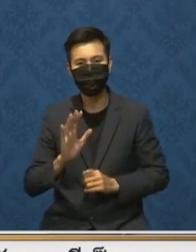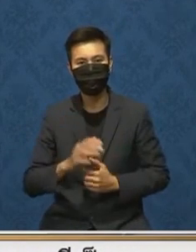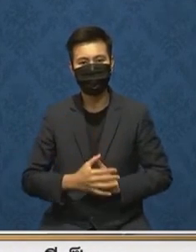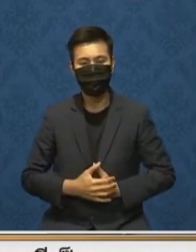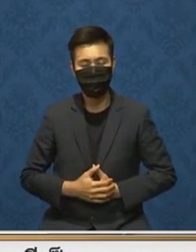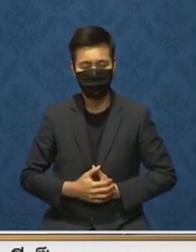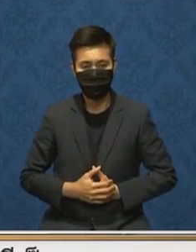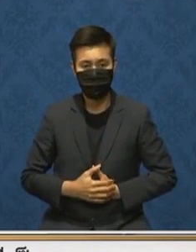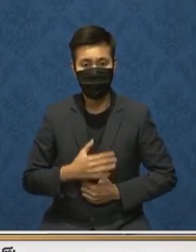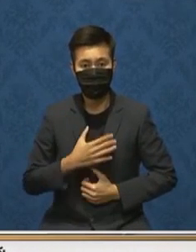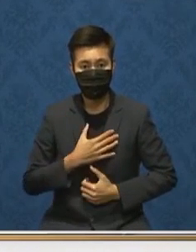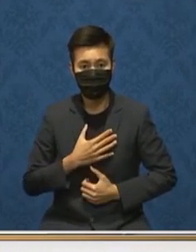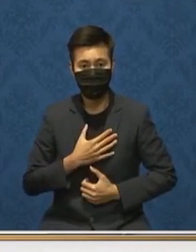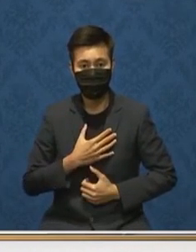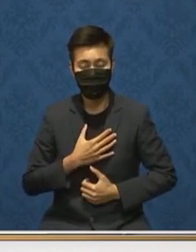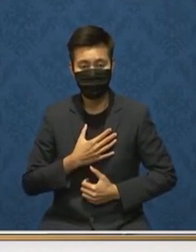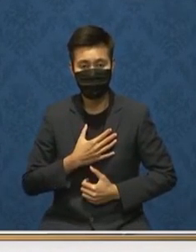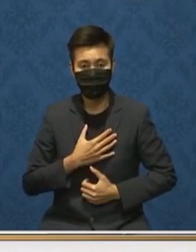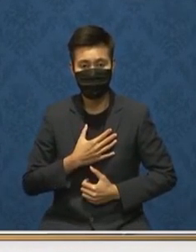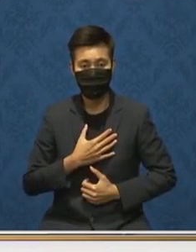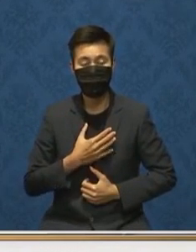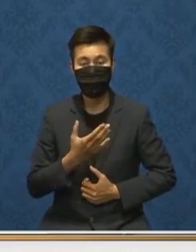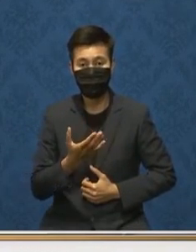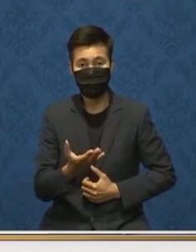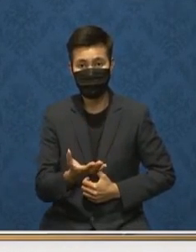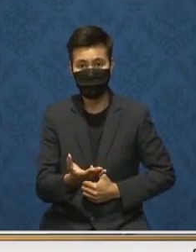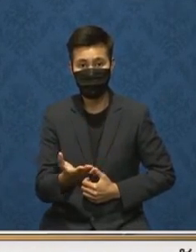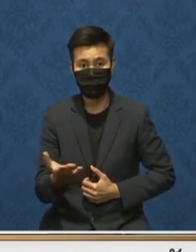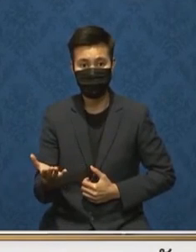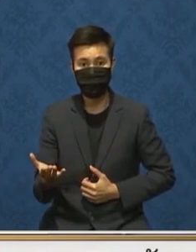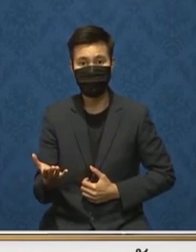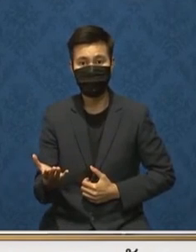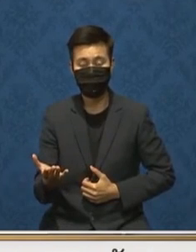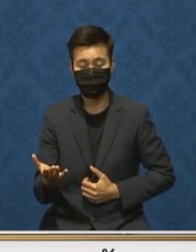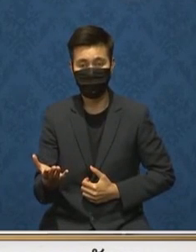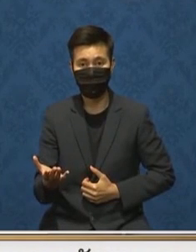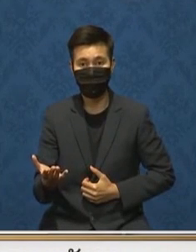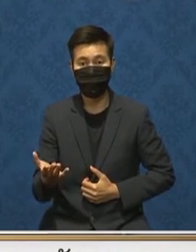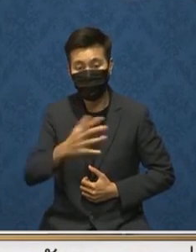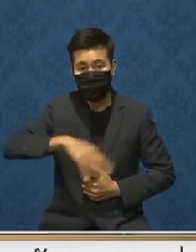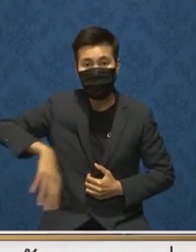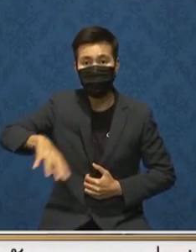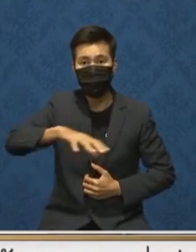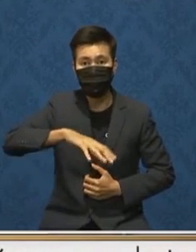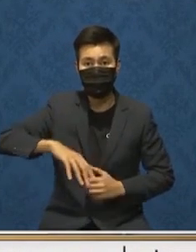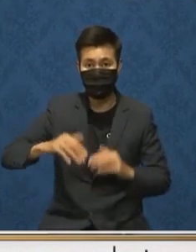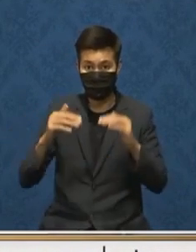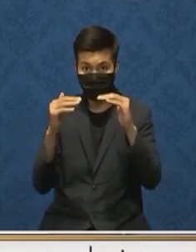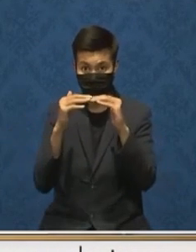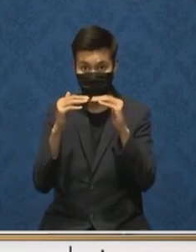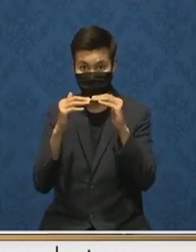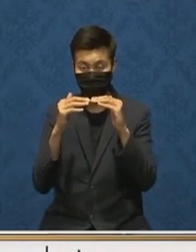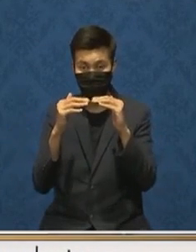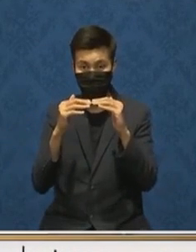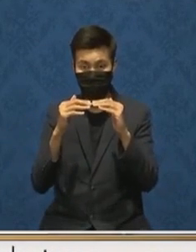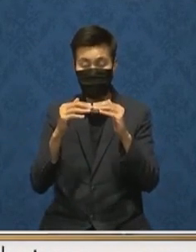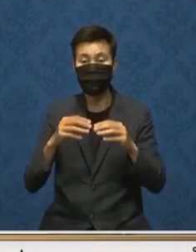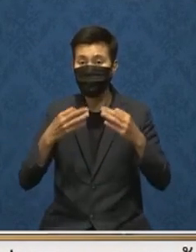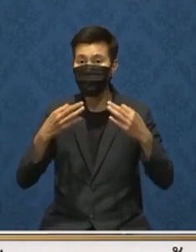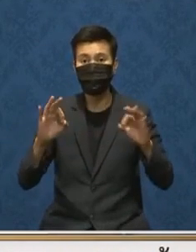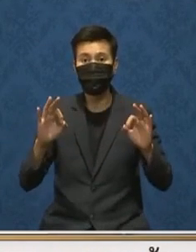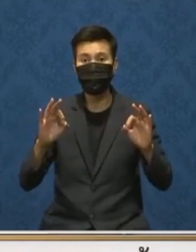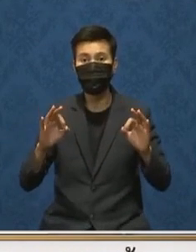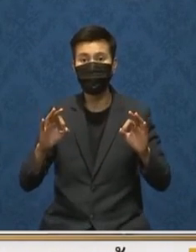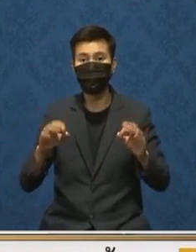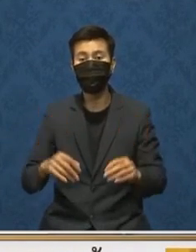นะท่านต้องการที่จะสื่อว่าทุกคนมีสิทธิเสรีภาพมีสิทธิที่เกิดเป็นมนุ